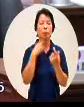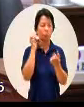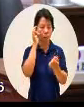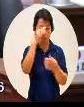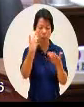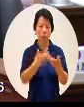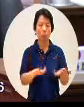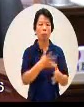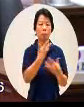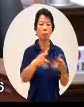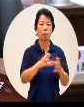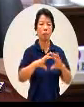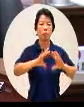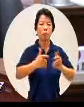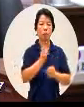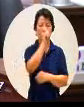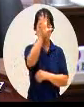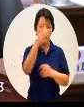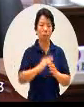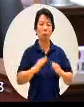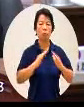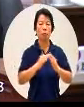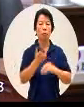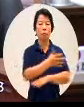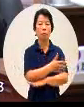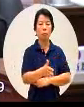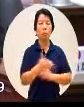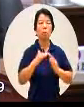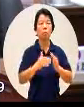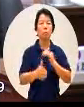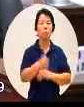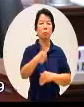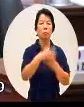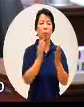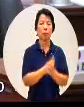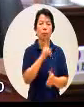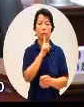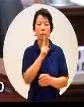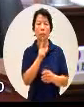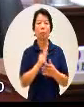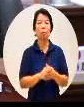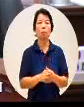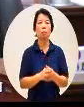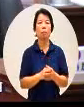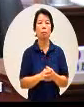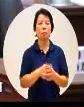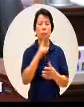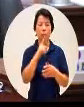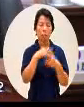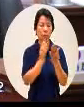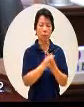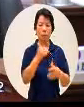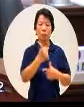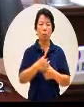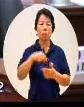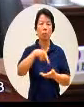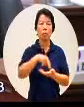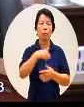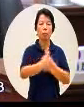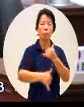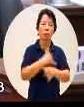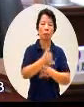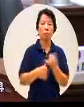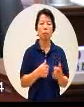很多國民黨的縣市長其實嘴巴裡面講出來的理論還是建立一個生活